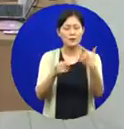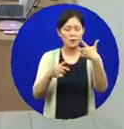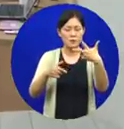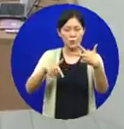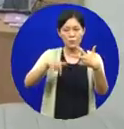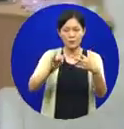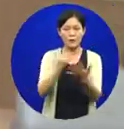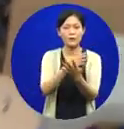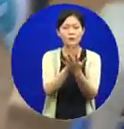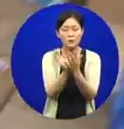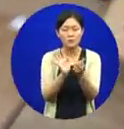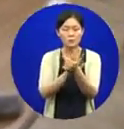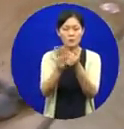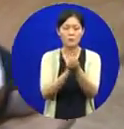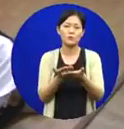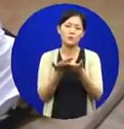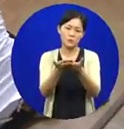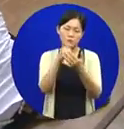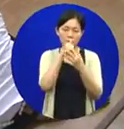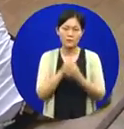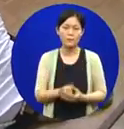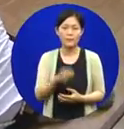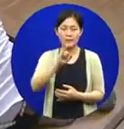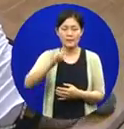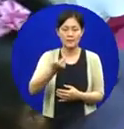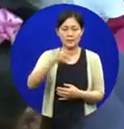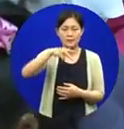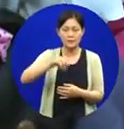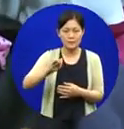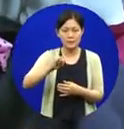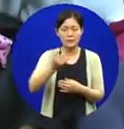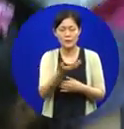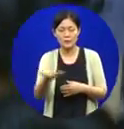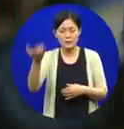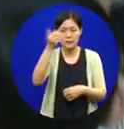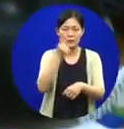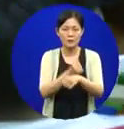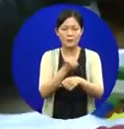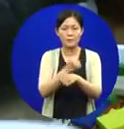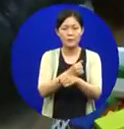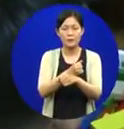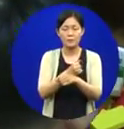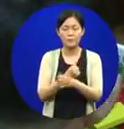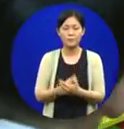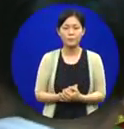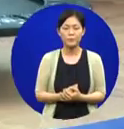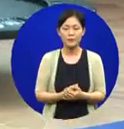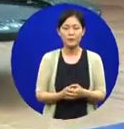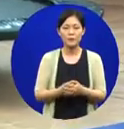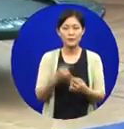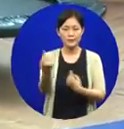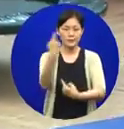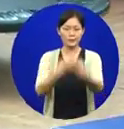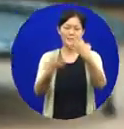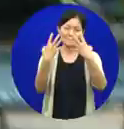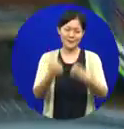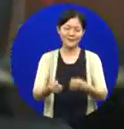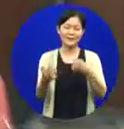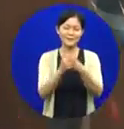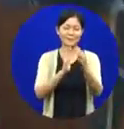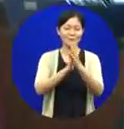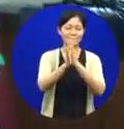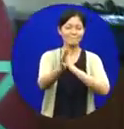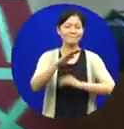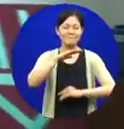7개 서비스를 제공하고 있습니다. 특히 어린이 인지능력 향상 프로그램이나 장애인 1:1 맞춤 운동 등은 신청자가